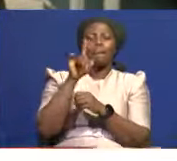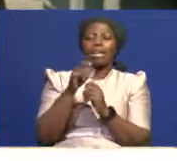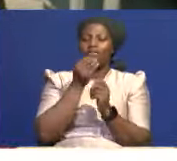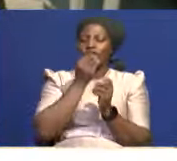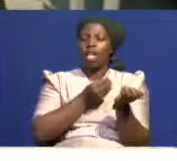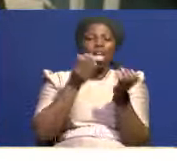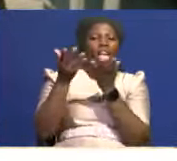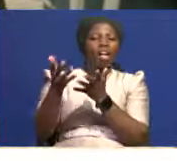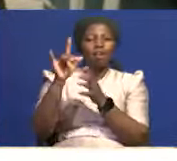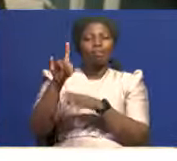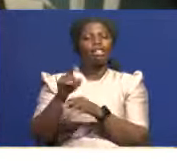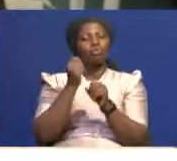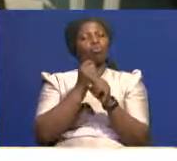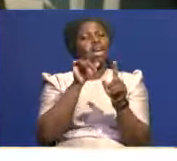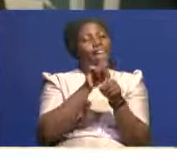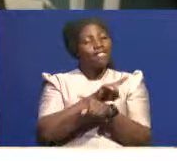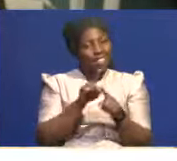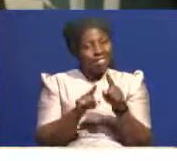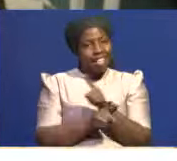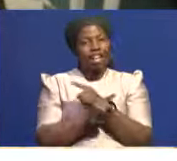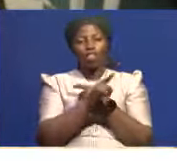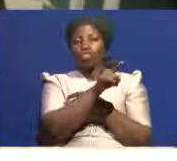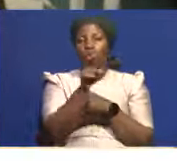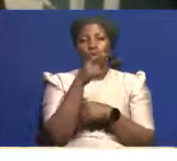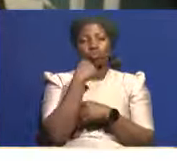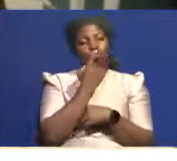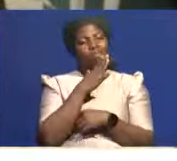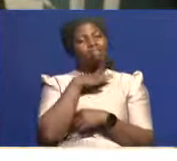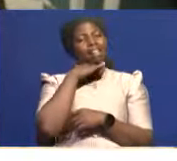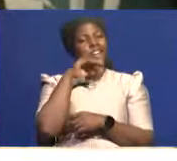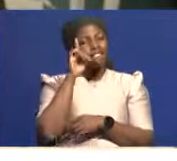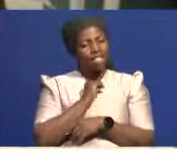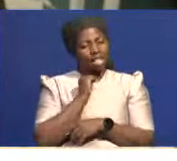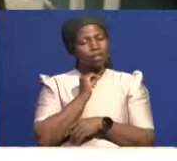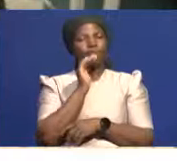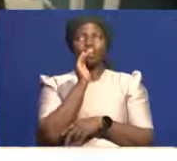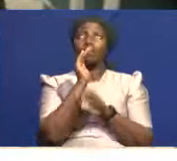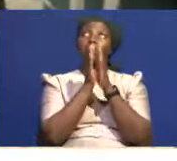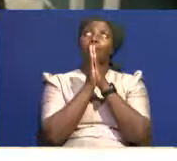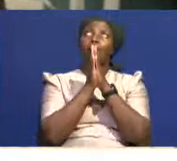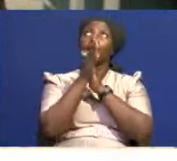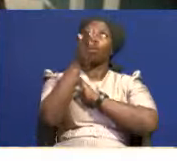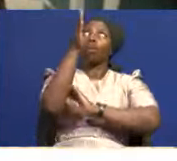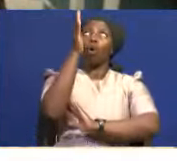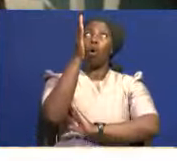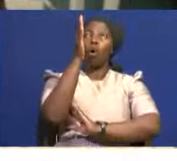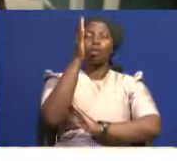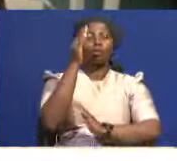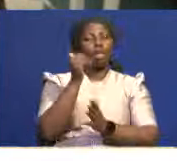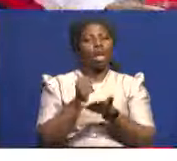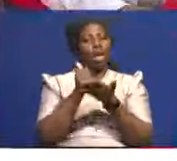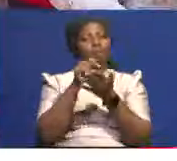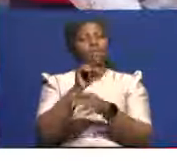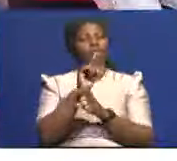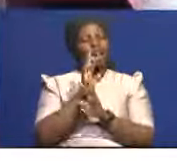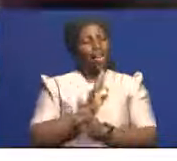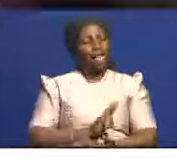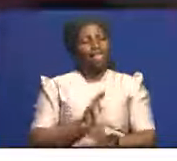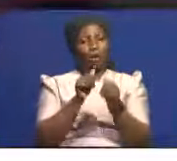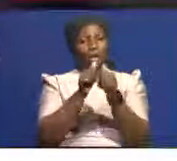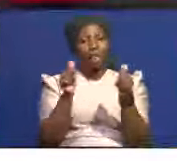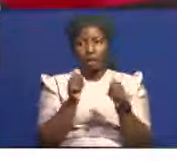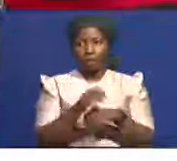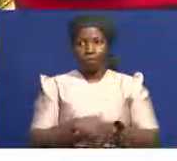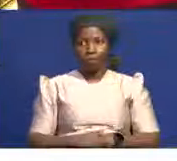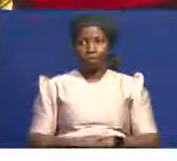Ni lazima ufanye kila jambo. Wale wameaga, tunaomba Mungu akawalaze mahali pema. 50,000